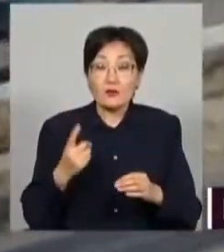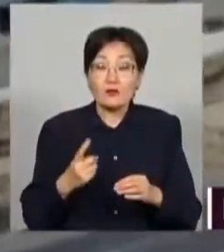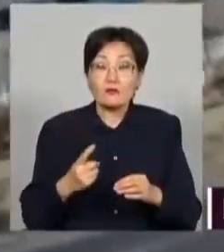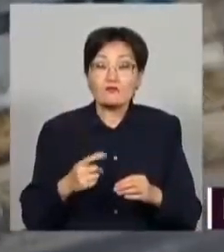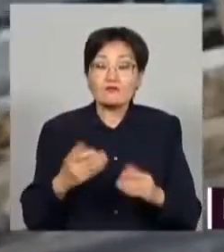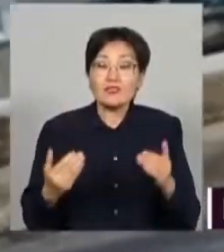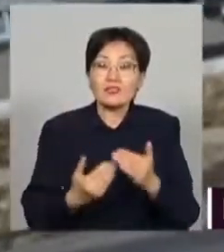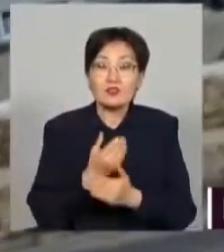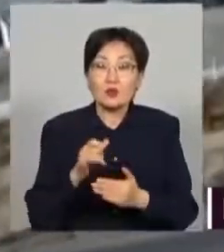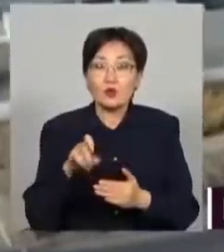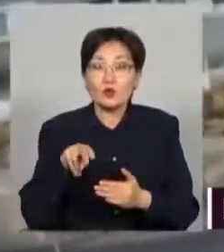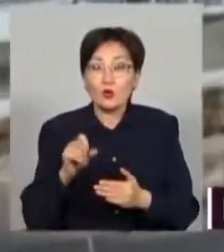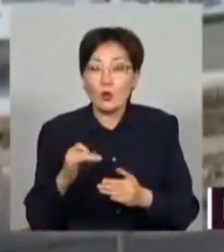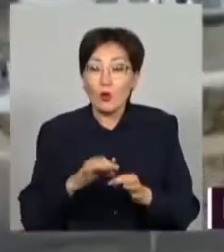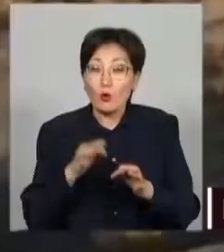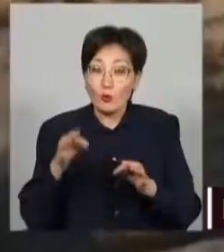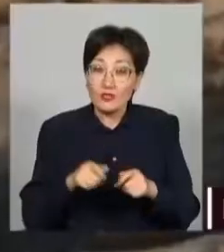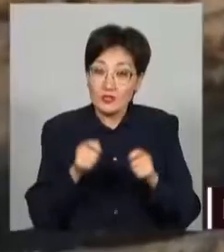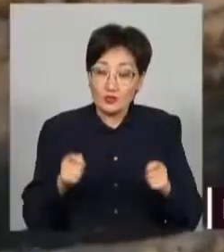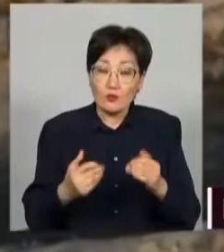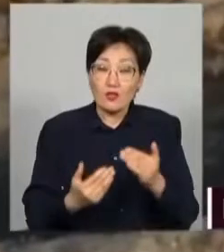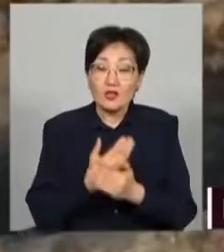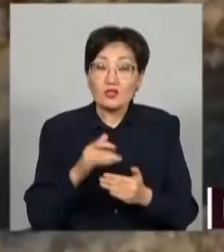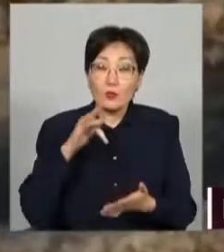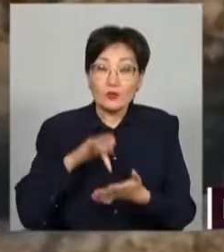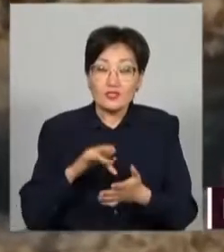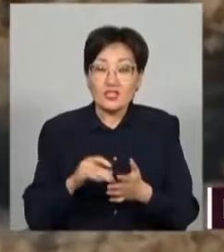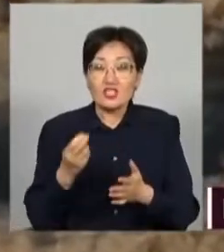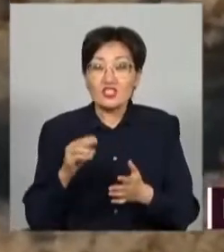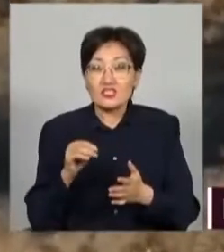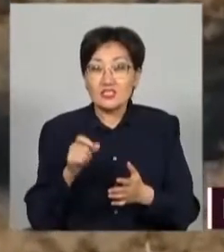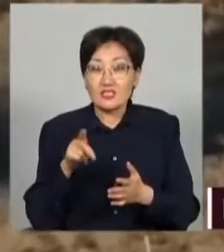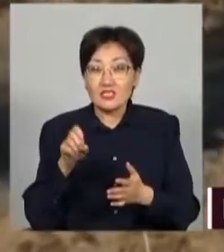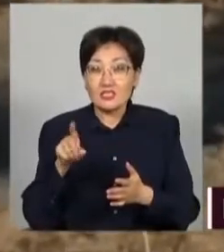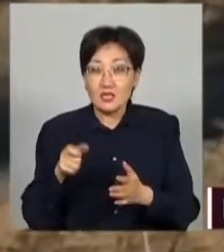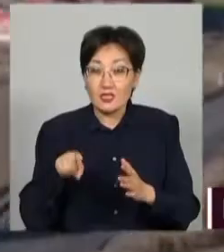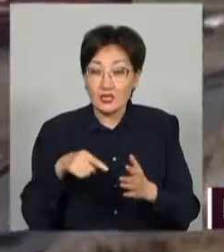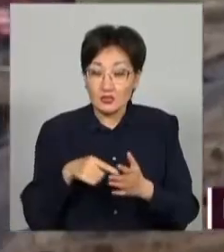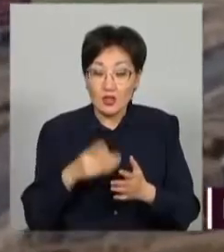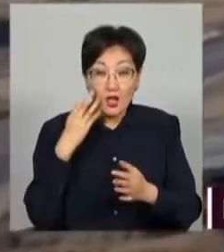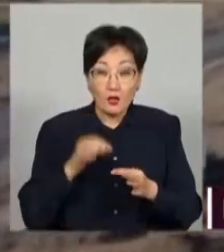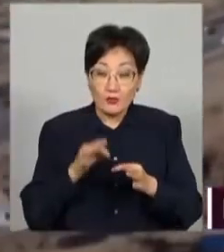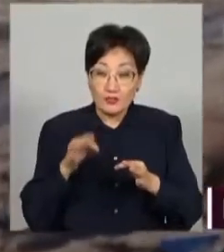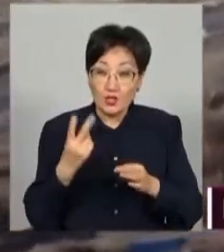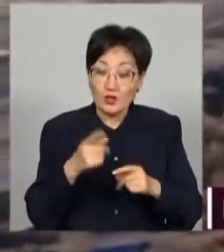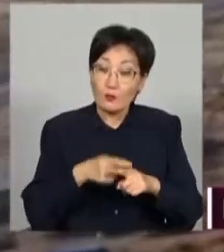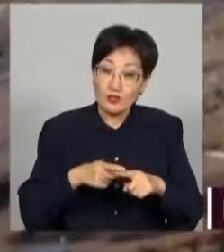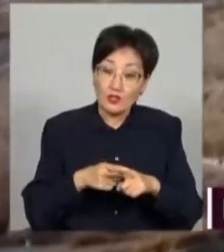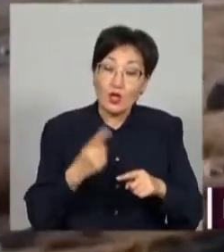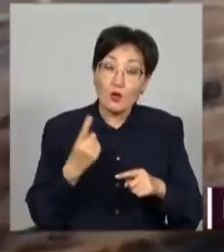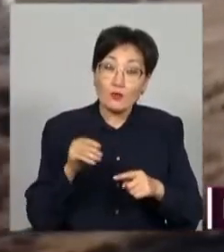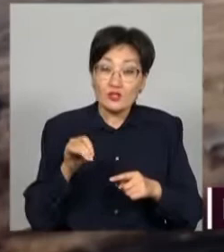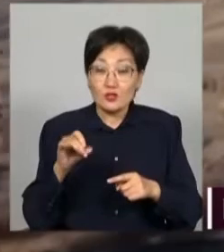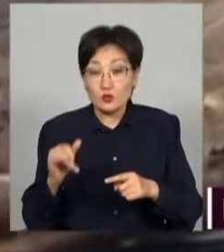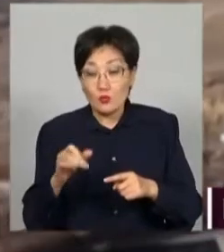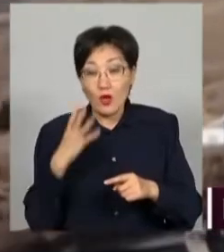еткізген жаңалық Ұлытау облысын құру болды. Жаңа өңірдің орталығы Жезқазған қаласы болады. Бұдан бөлек Алматы облысын екіге бөліп, бірін Жетісу,